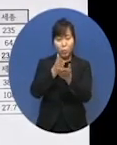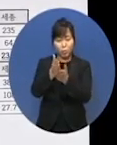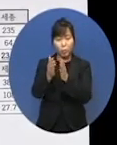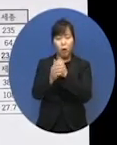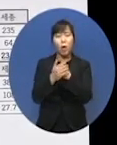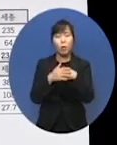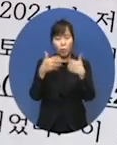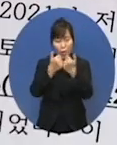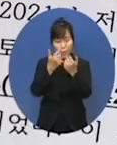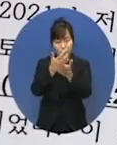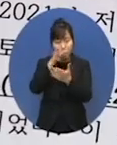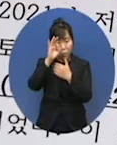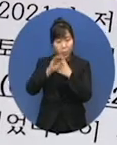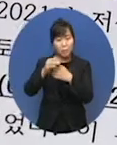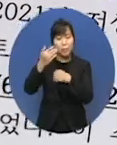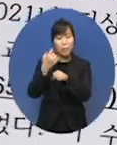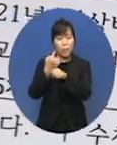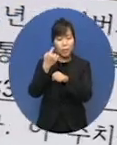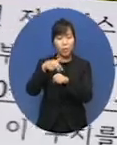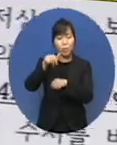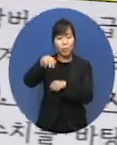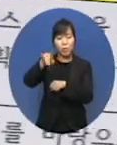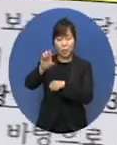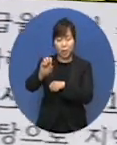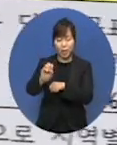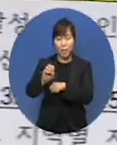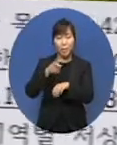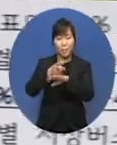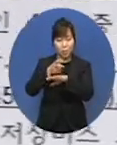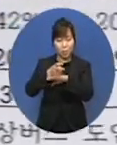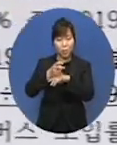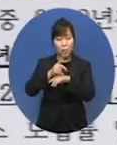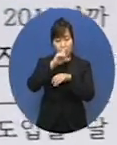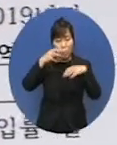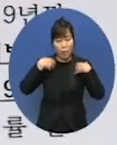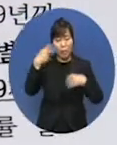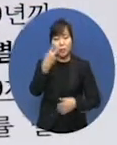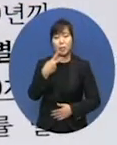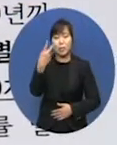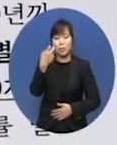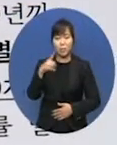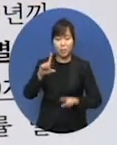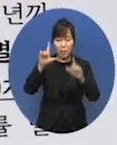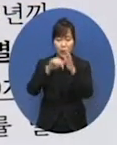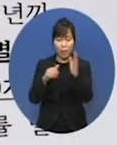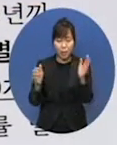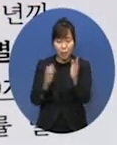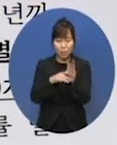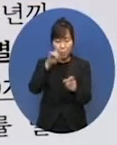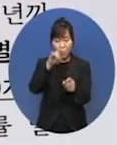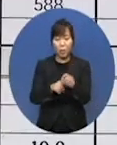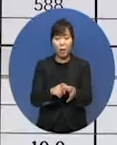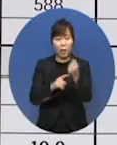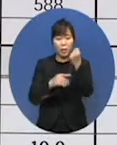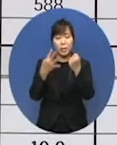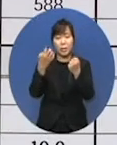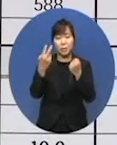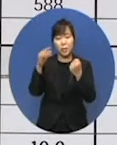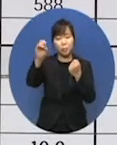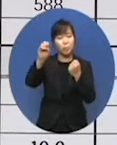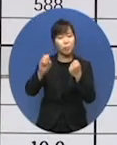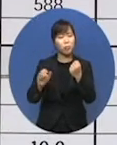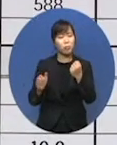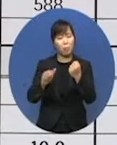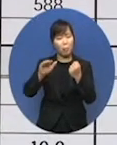지난해 저상버스 도입 율은 국토교통부가 2021년까지 목표로 정한 40% 에 훨씬